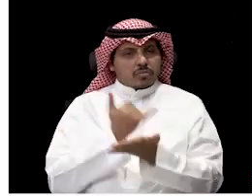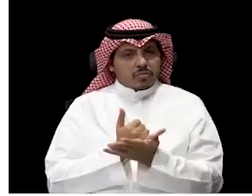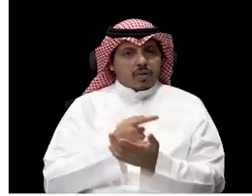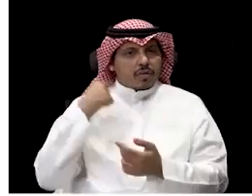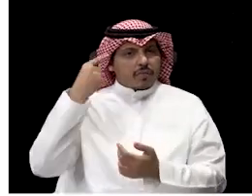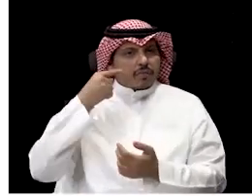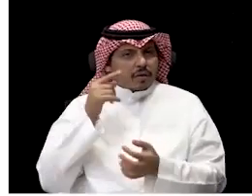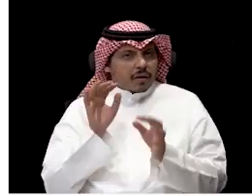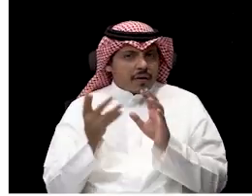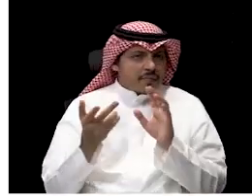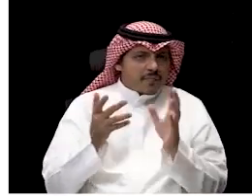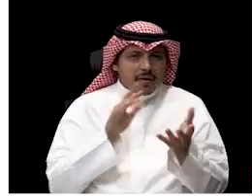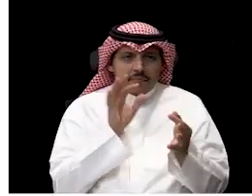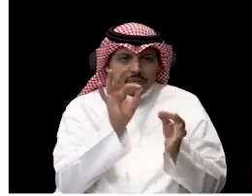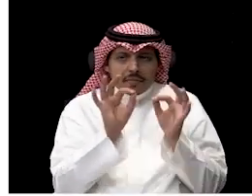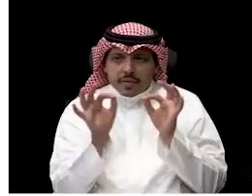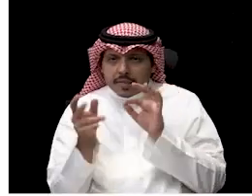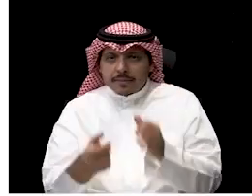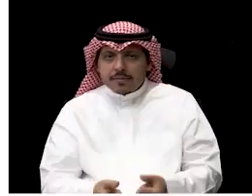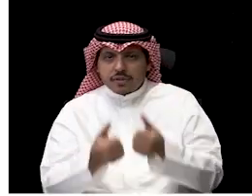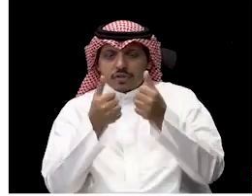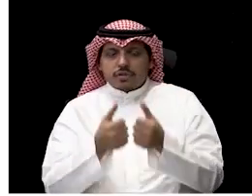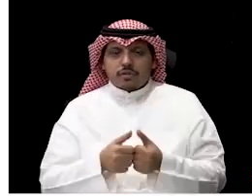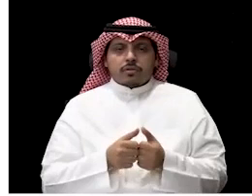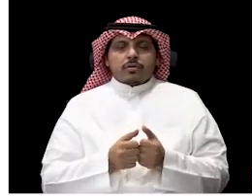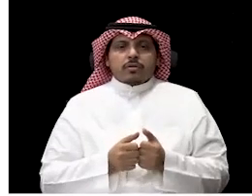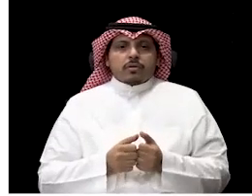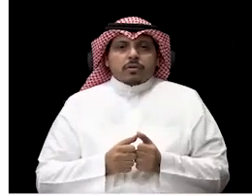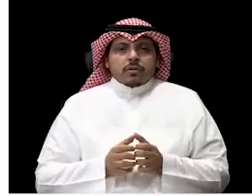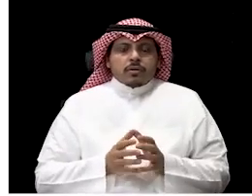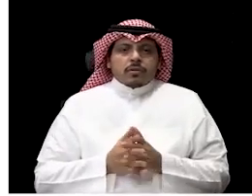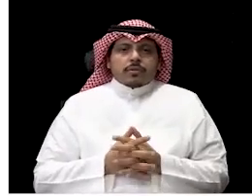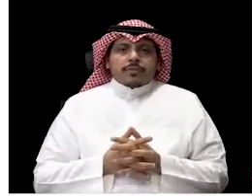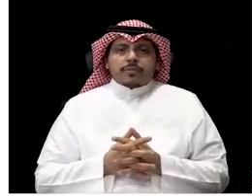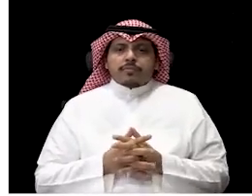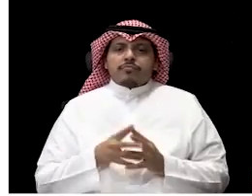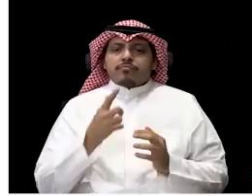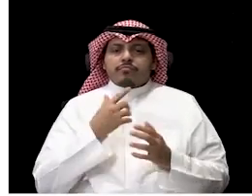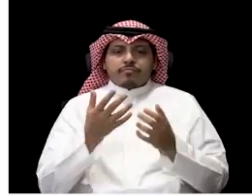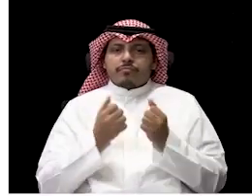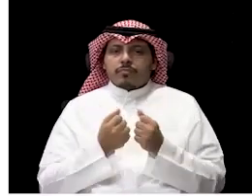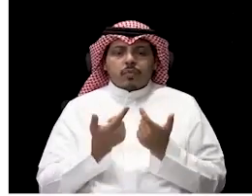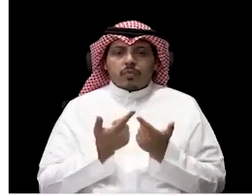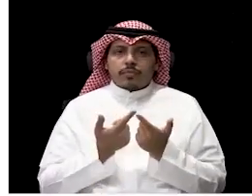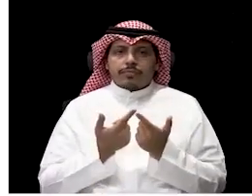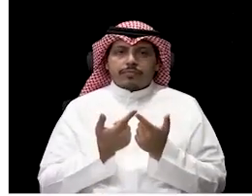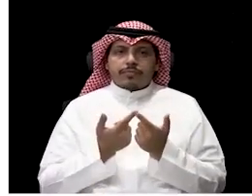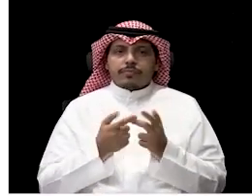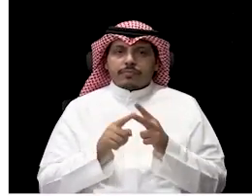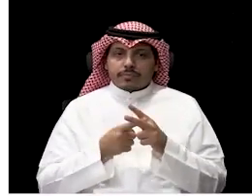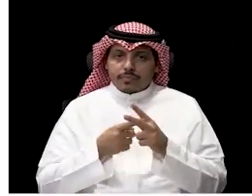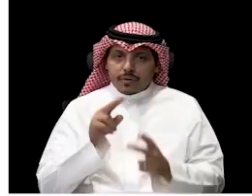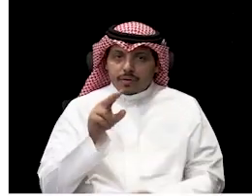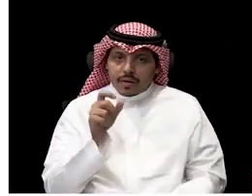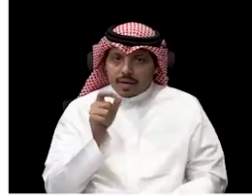التفكير الناقد. أنت انظر ما هو المنجز الذي تريد أن تحققه، يحتاج ماذا؟ هل هو يحتاج إلى تقنية